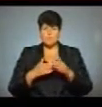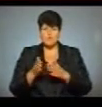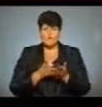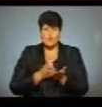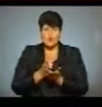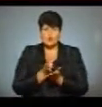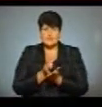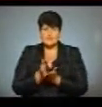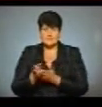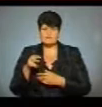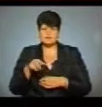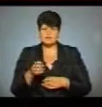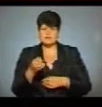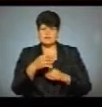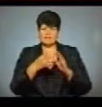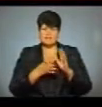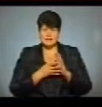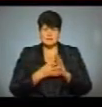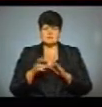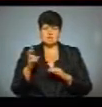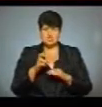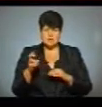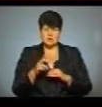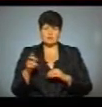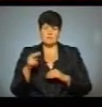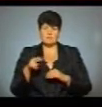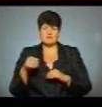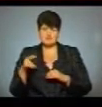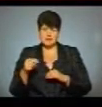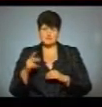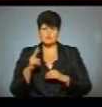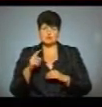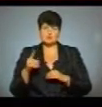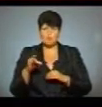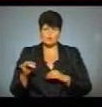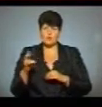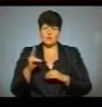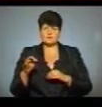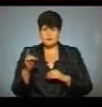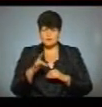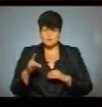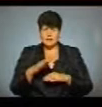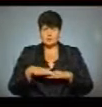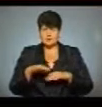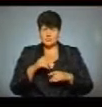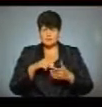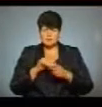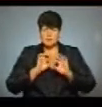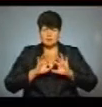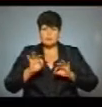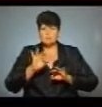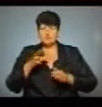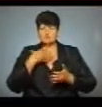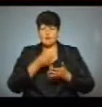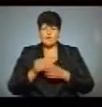«Профорієнтація-2019». Понад 120 учасників з Бережанського, Підгаєцького, Зборівського та Козівського районів на площі міста розповіли про свої